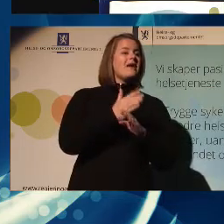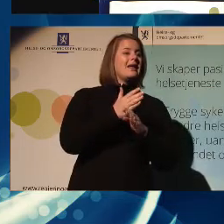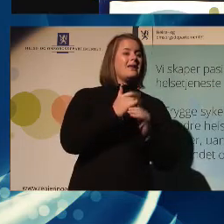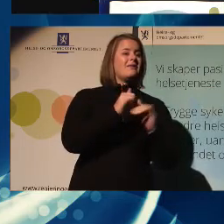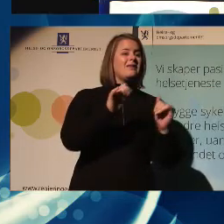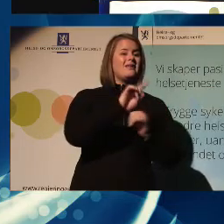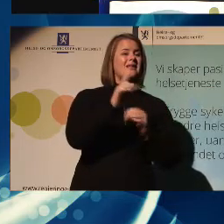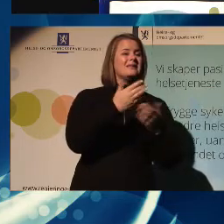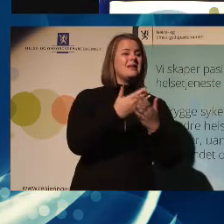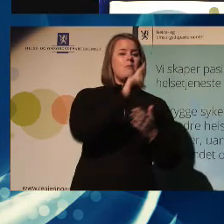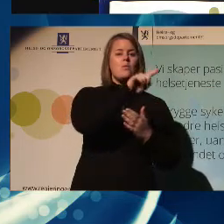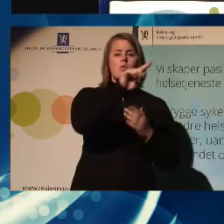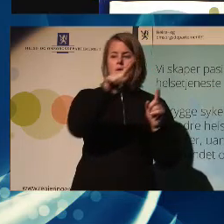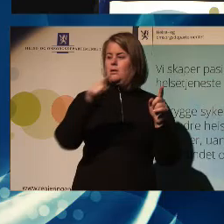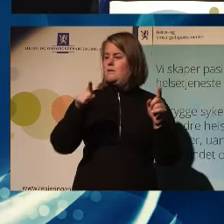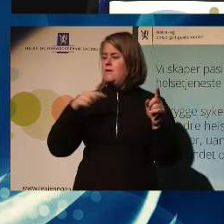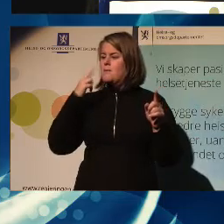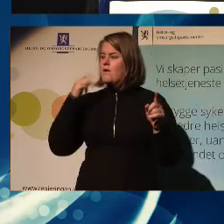fritidstilbud.